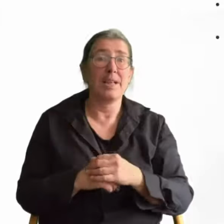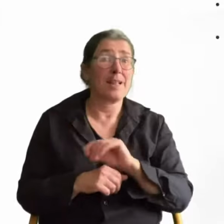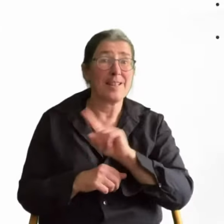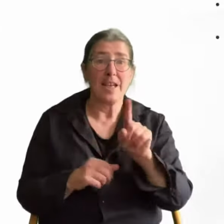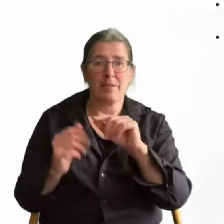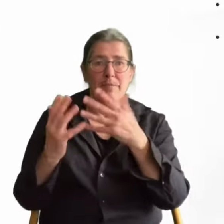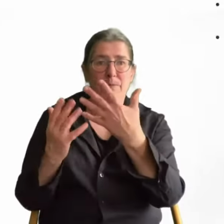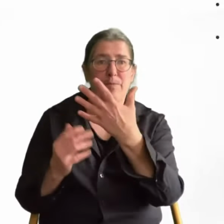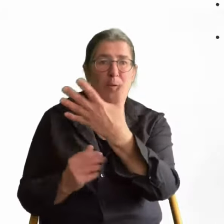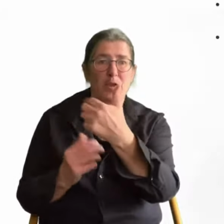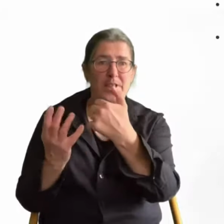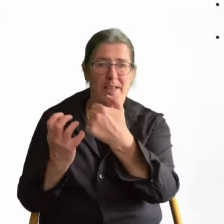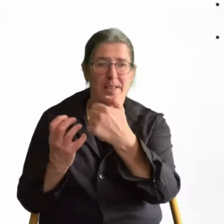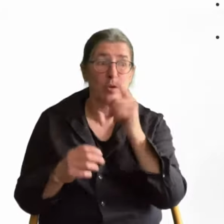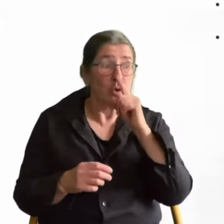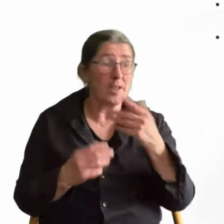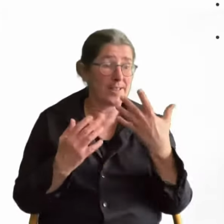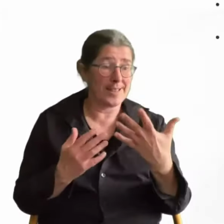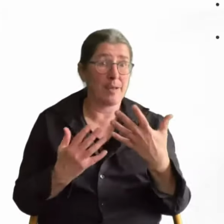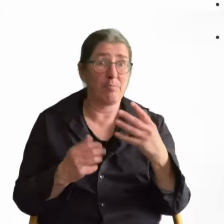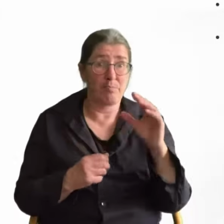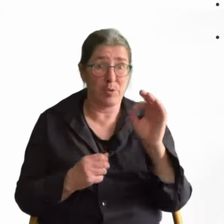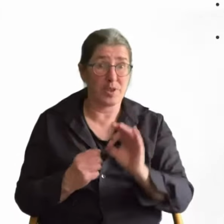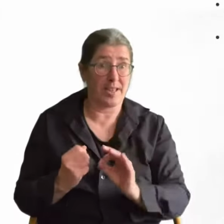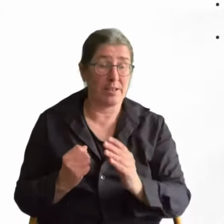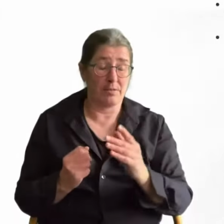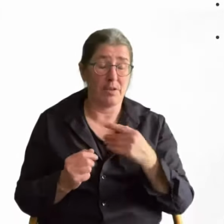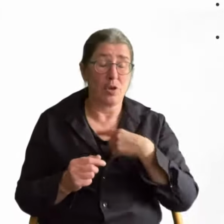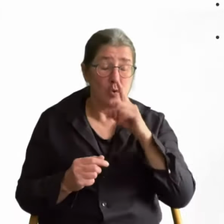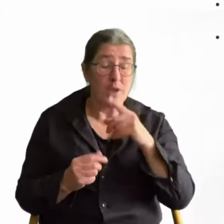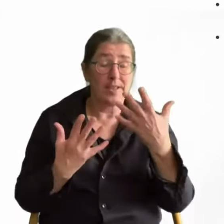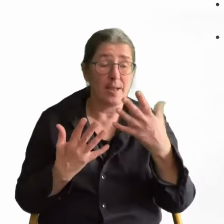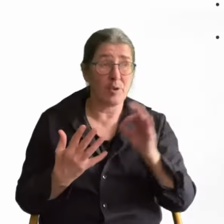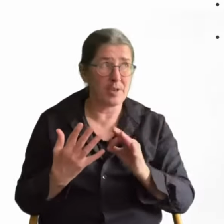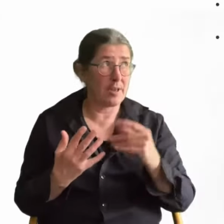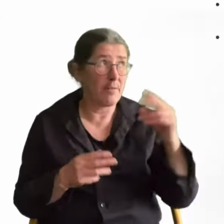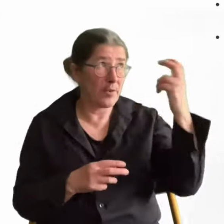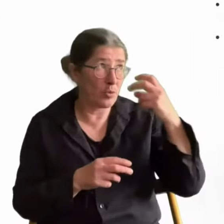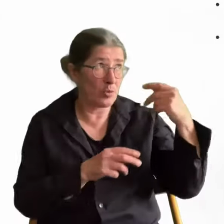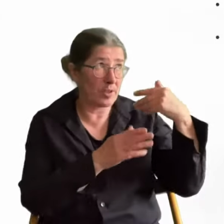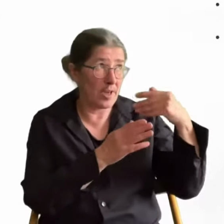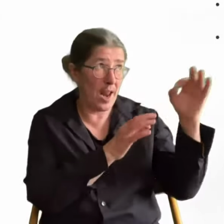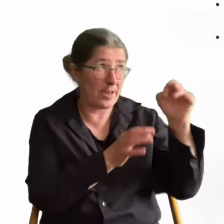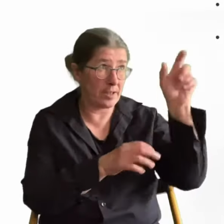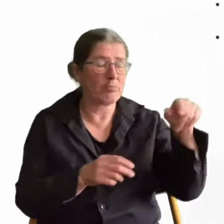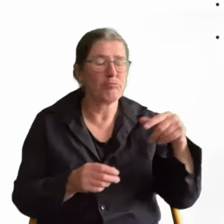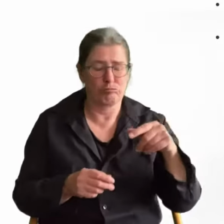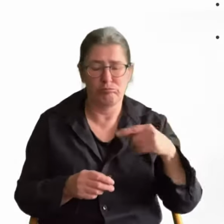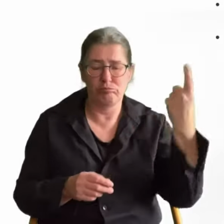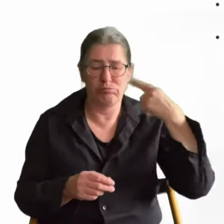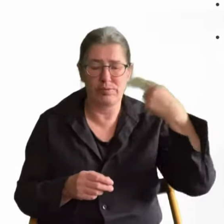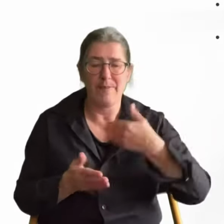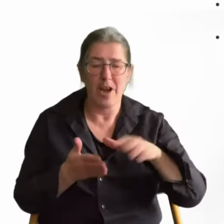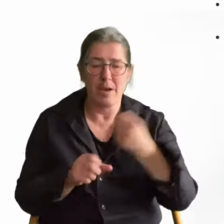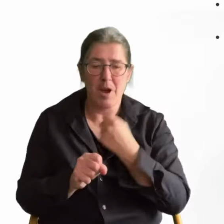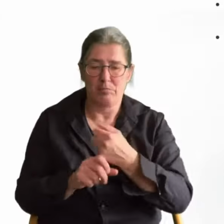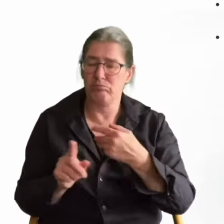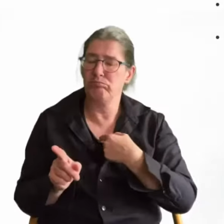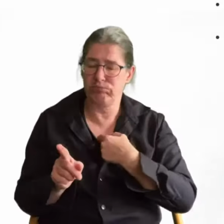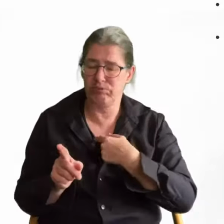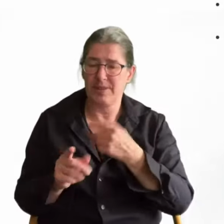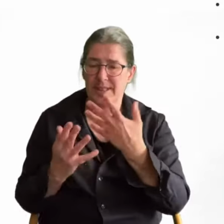nur zehn prozent führten trotzdem die anordnung des versuchs leiters aus weiterzumachen die anderen 90 prozent haben